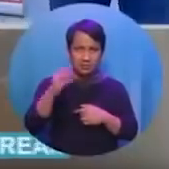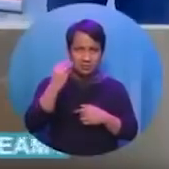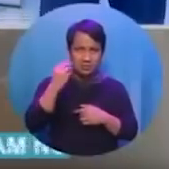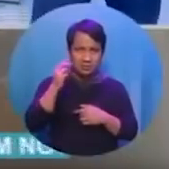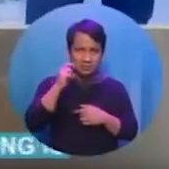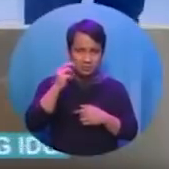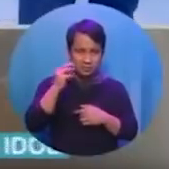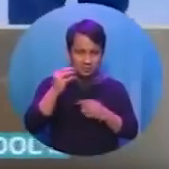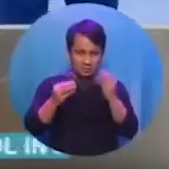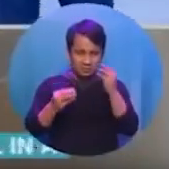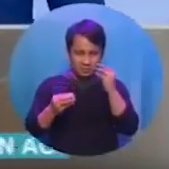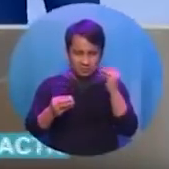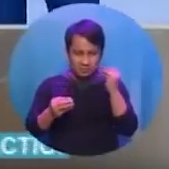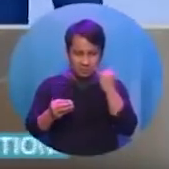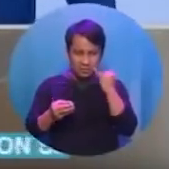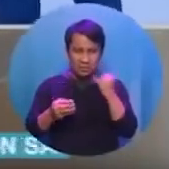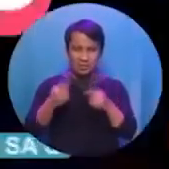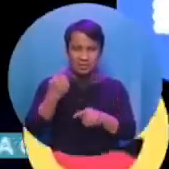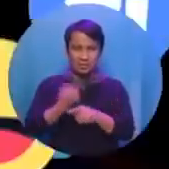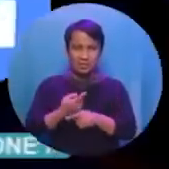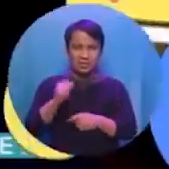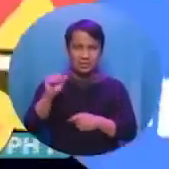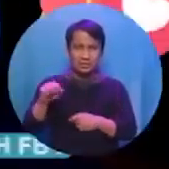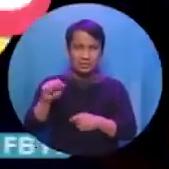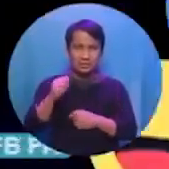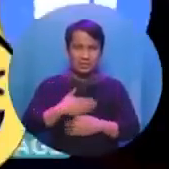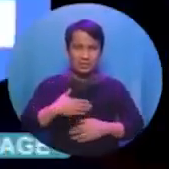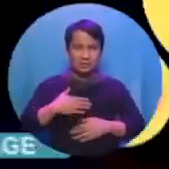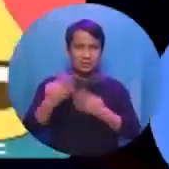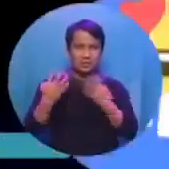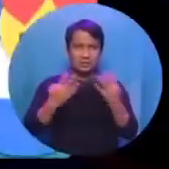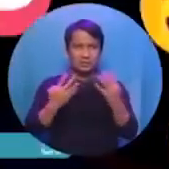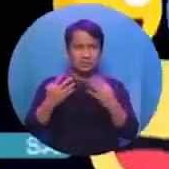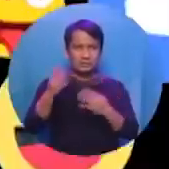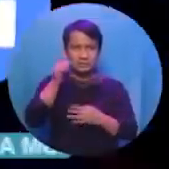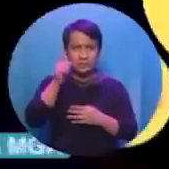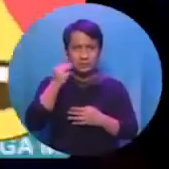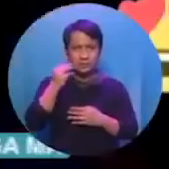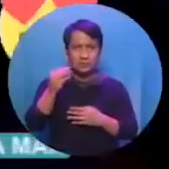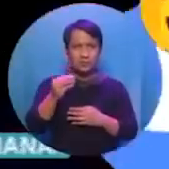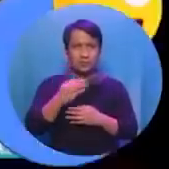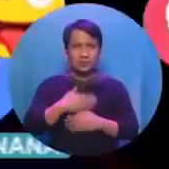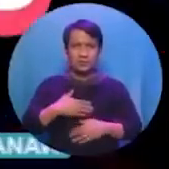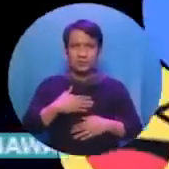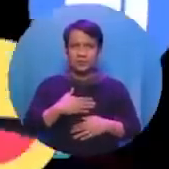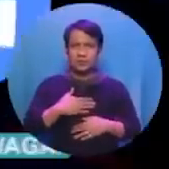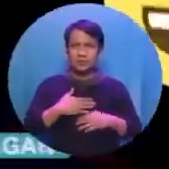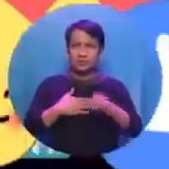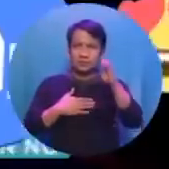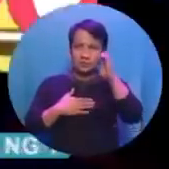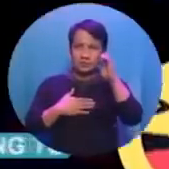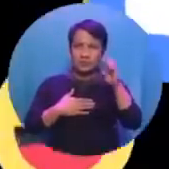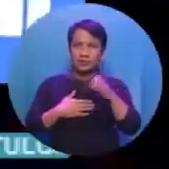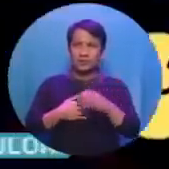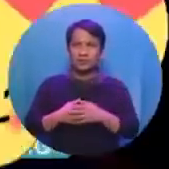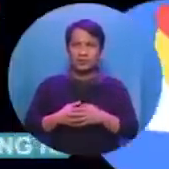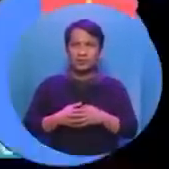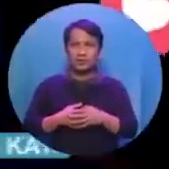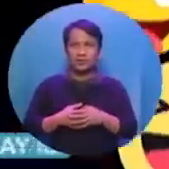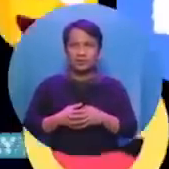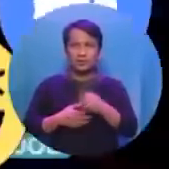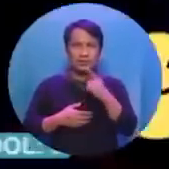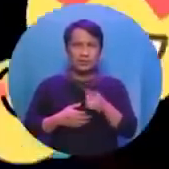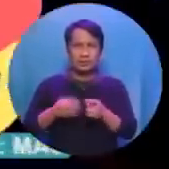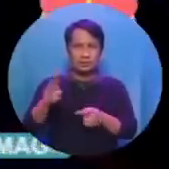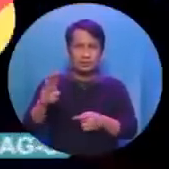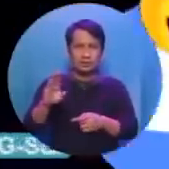Marge at MJ. Yes, Idol, meron happy, happy birthday Lizelle Mercado at happy and birthday Eliezer Makatiag and Bobby